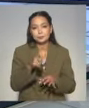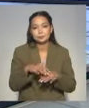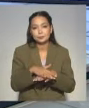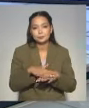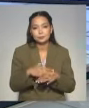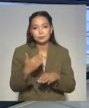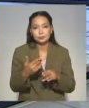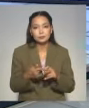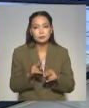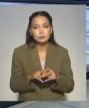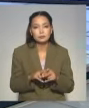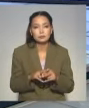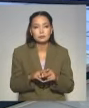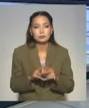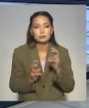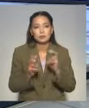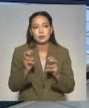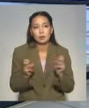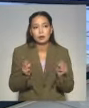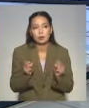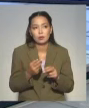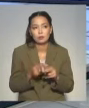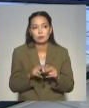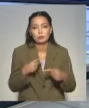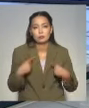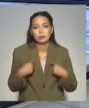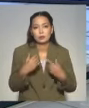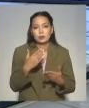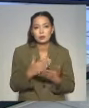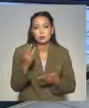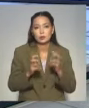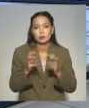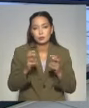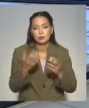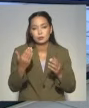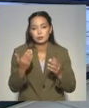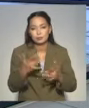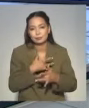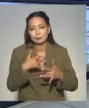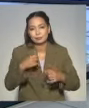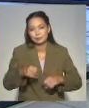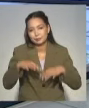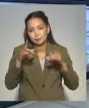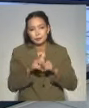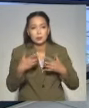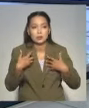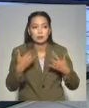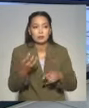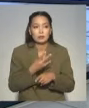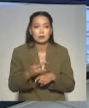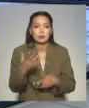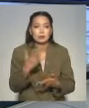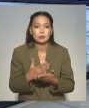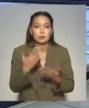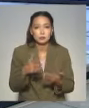тыңайтқыш шығаратын зауыттан зардап шегіп отырмыз дейді. Айтуларынша өндіріс орнынан көтерілген шаң денсаулықтарына зиян тигізуде. Шаманы еске